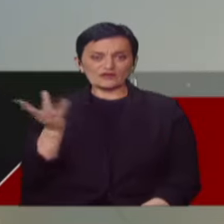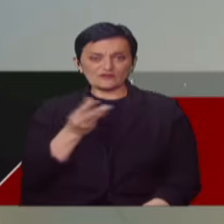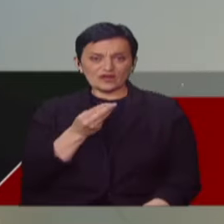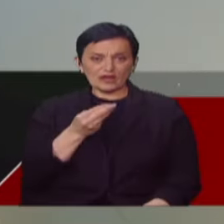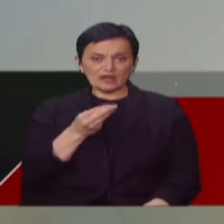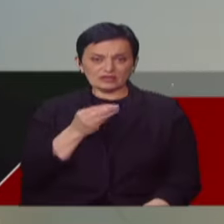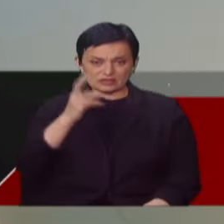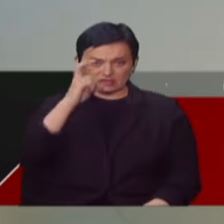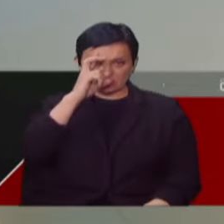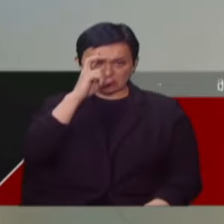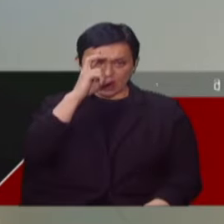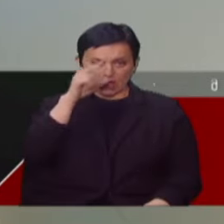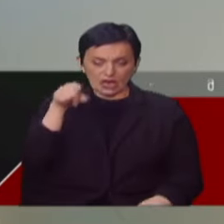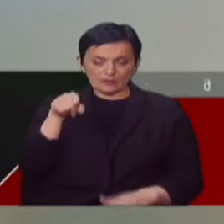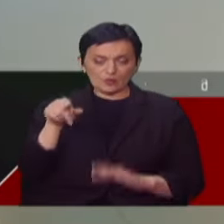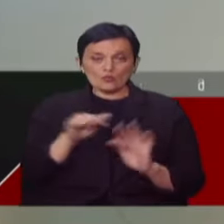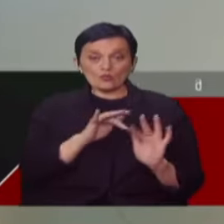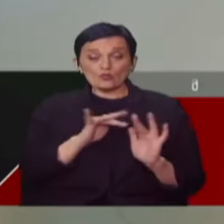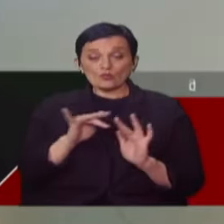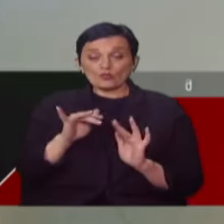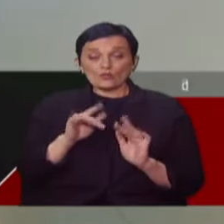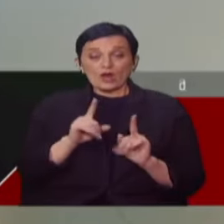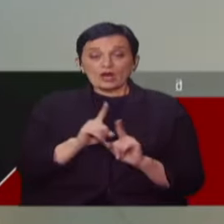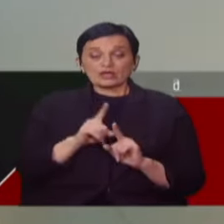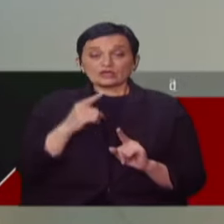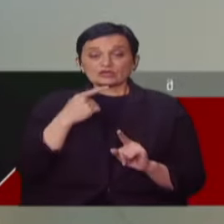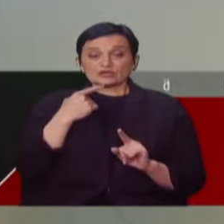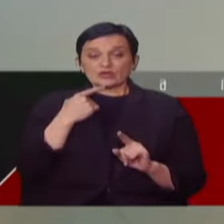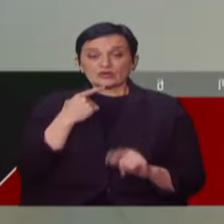იმ სახელმწიფოში მოქმედი, ასე ვთქვათ,